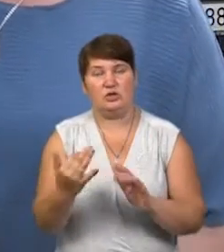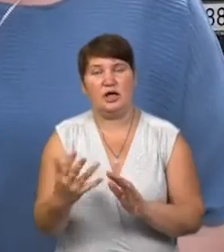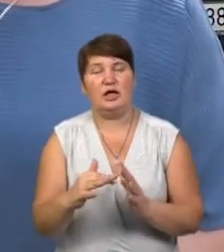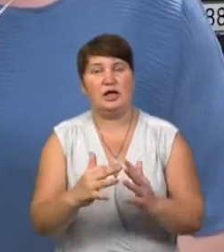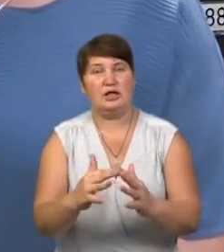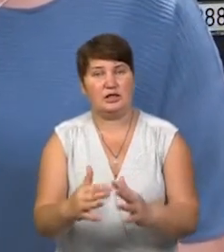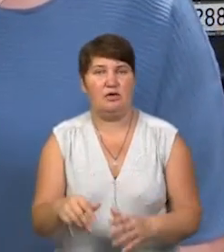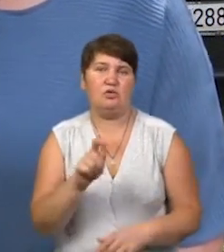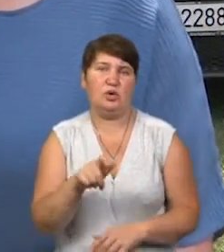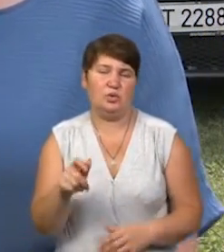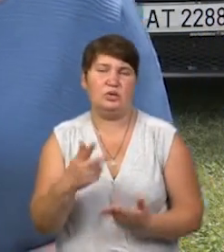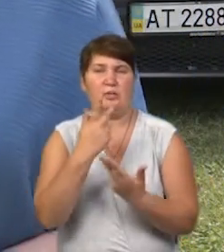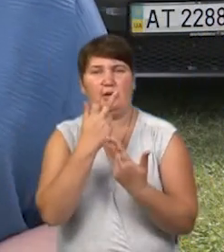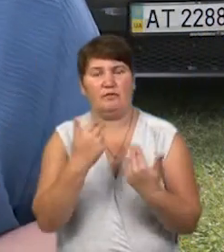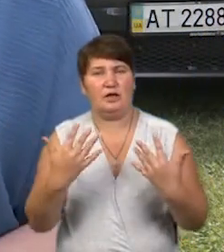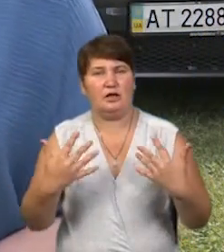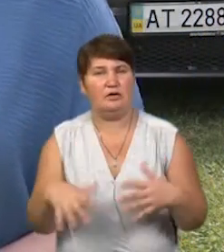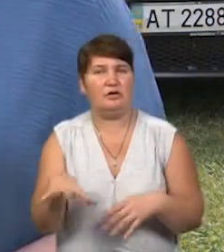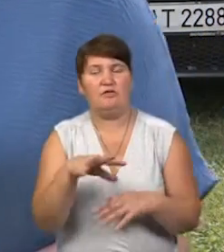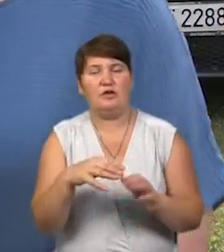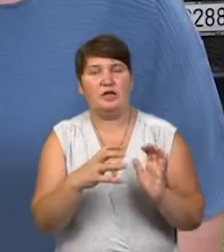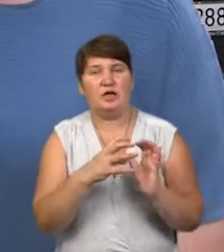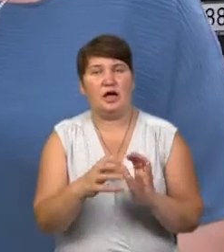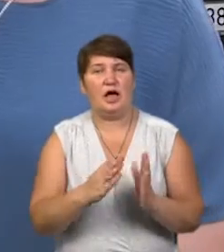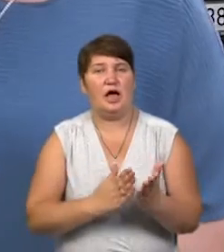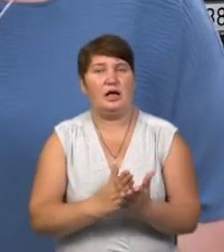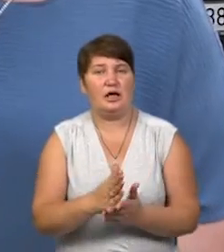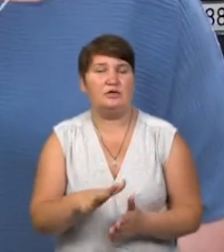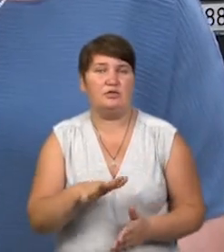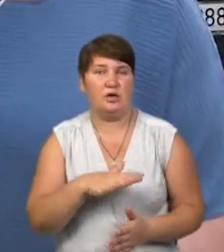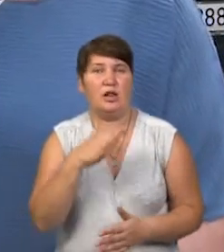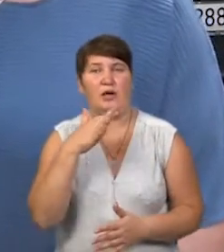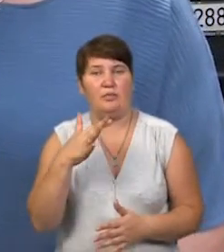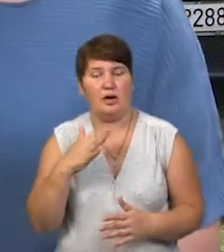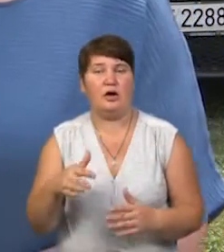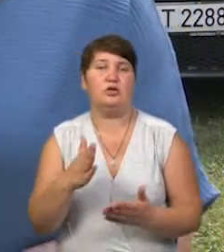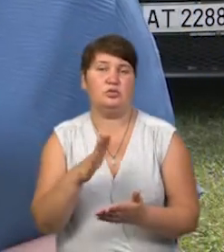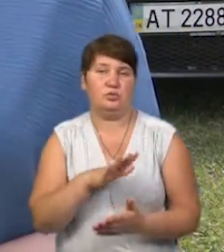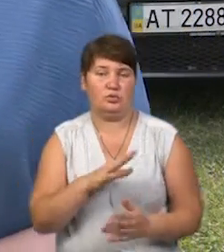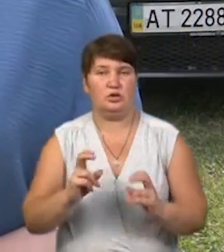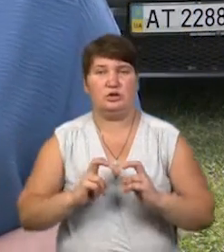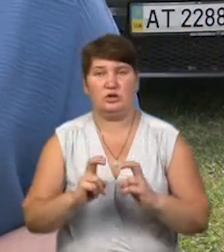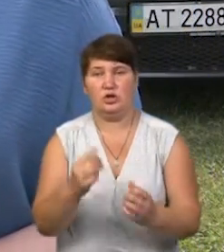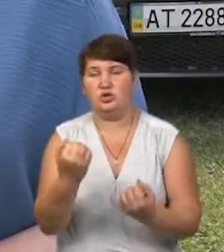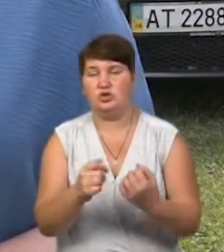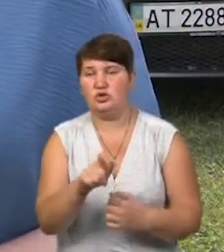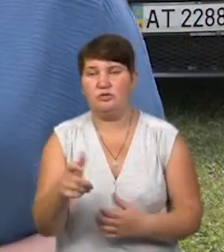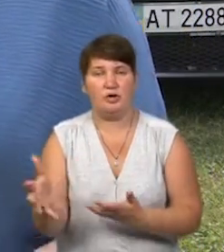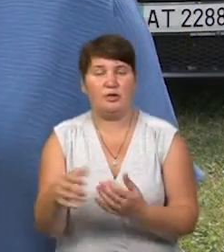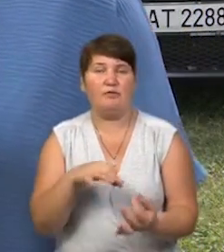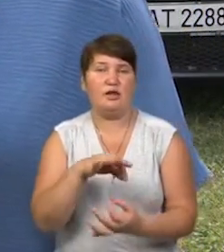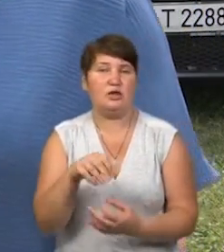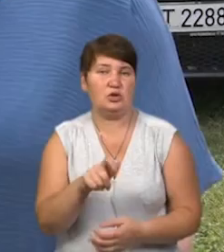вже люди змирилися, може всіх рейсів не було, але багато рейсів було. Я кажу, всі сидячі місця, шофер не брав ніяких лишніх людей, вже всі